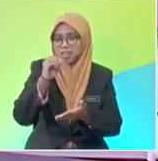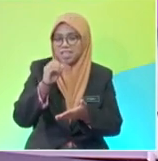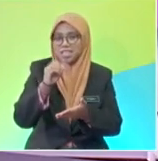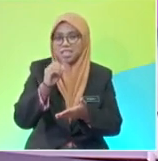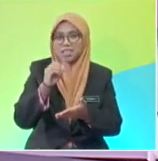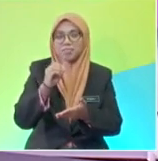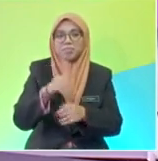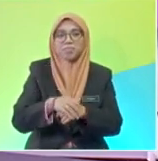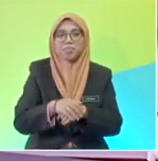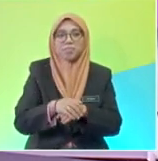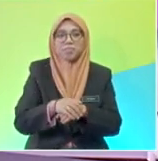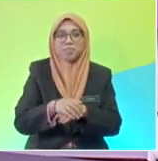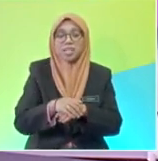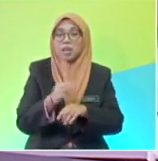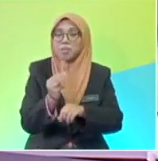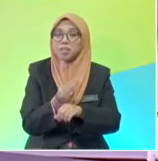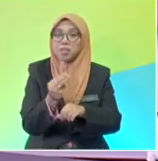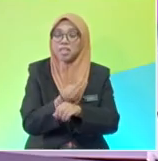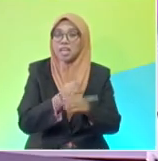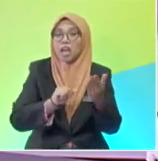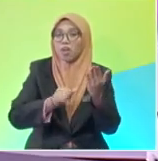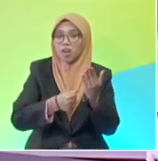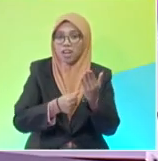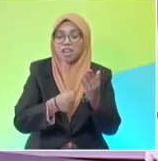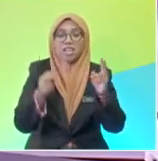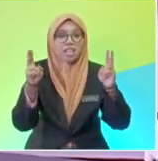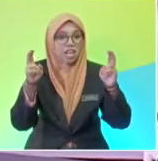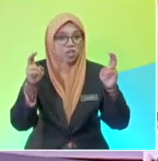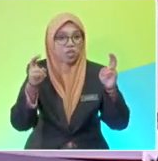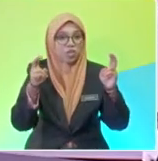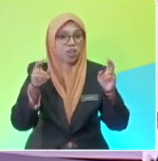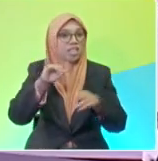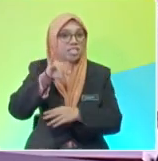menarik, iaitu matematik awal dengan tajuknya